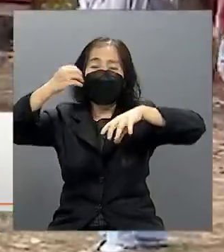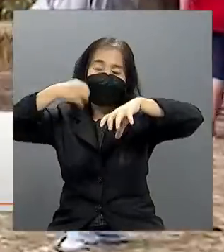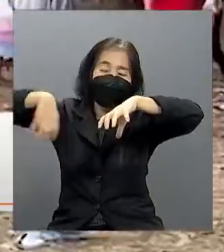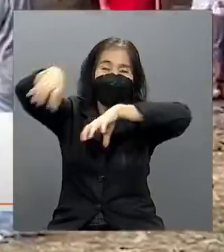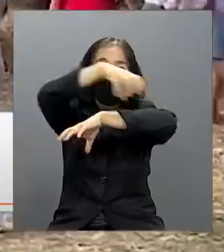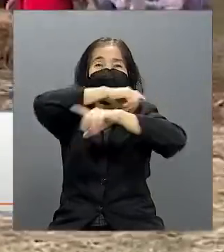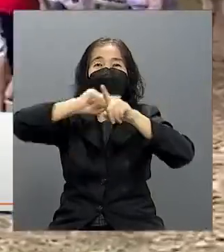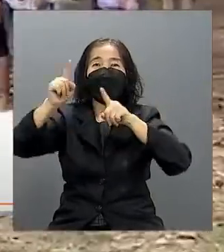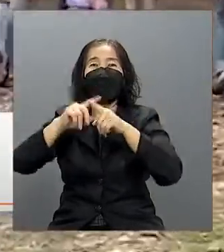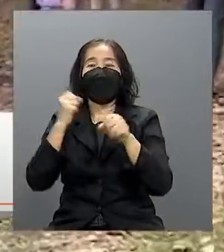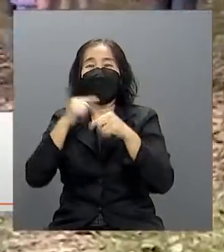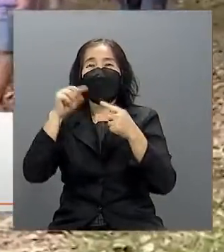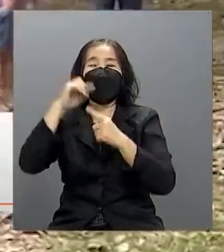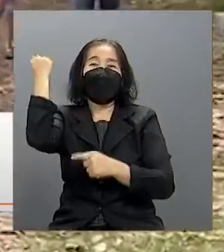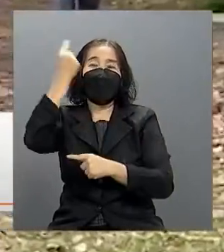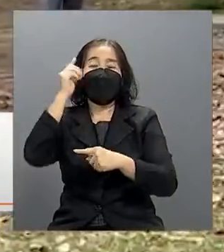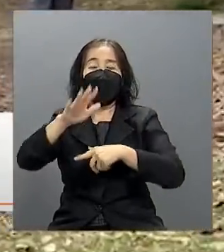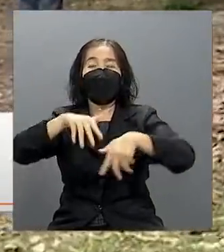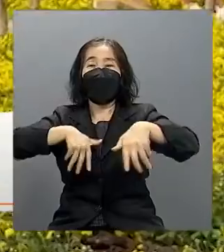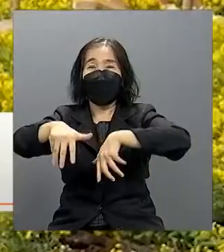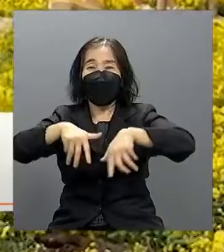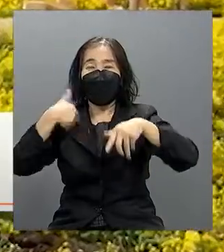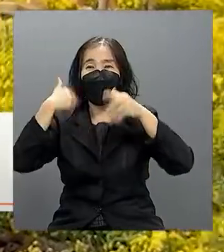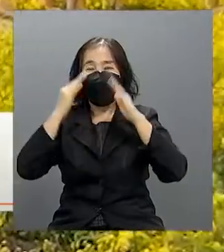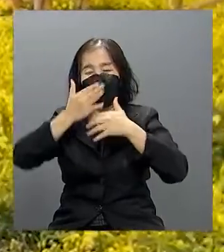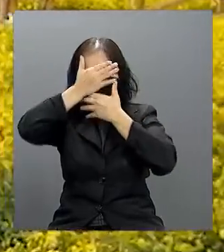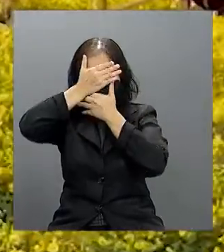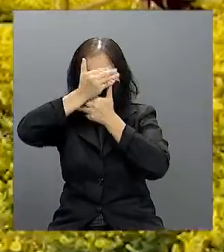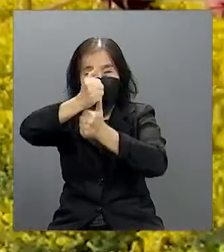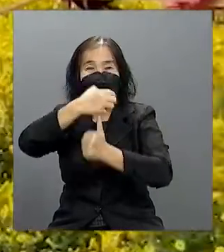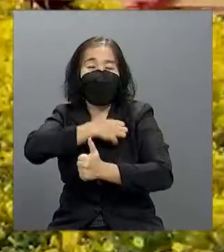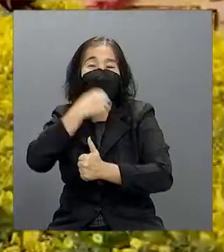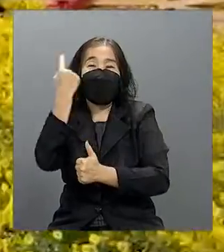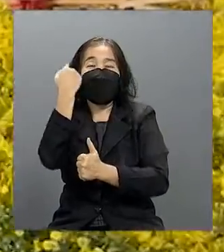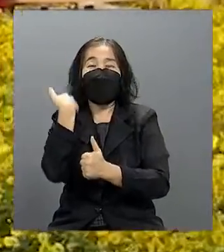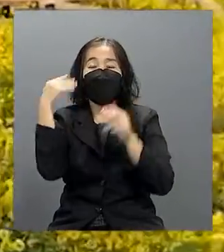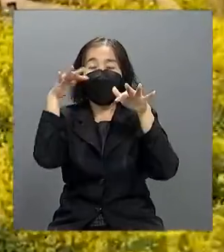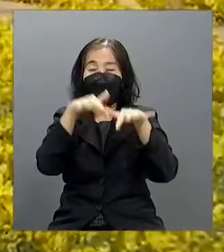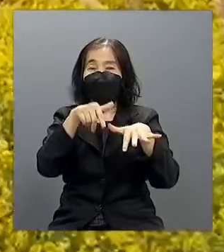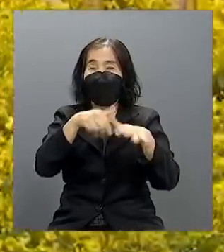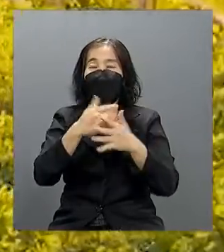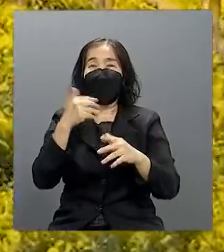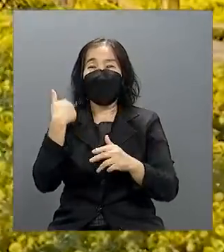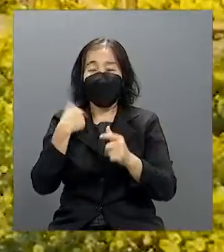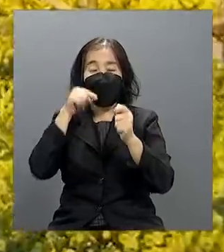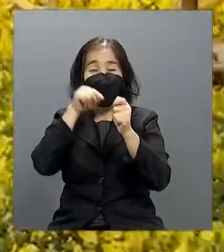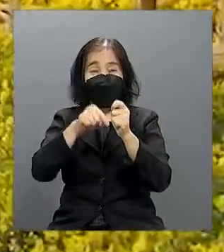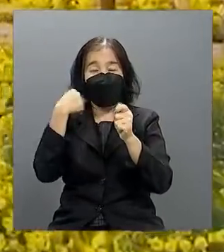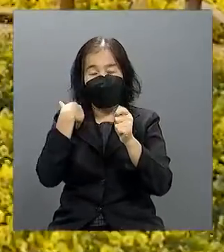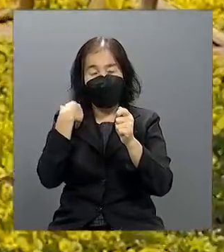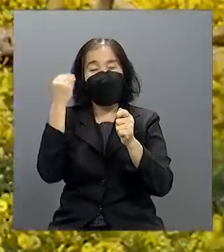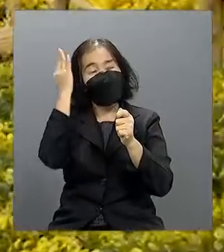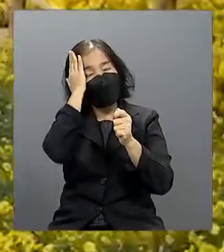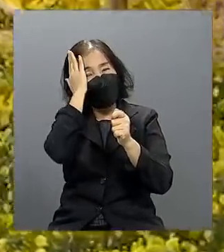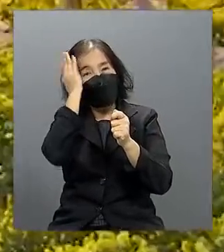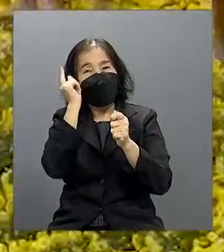ที่ยวชุมชนค่ะดึงดูดนักท่องเที่ยวได้เป็นอย่างดีนะคะโดยนักท่องเที่ยวที่มาพักในช่วงนี้เนี่ยท